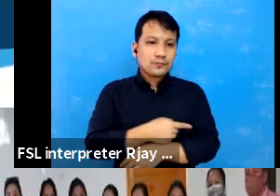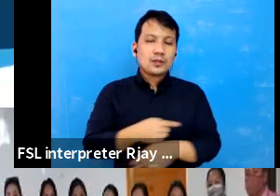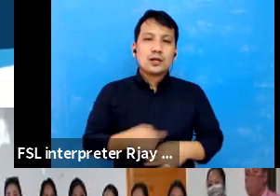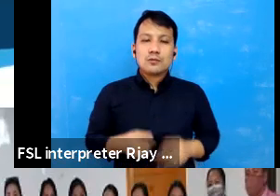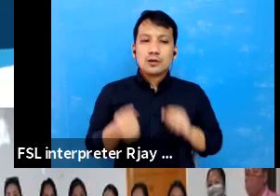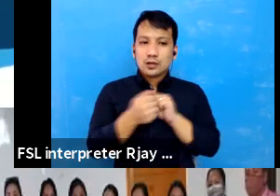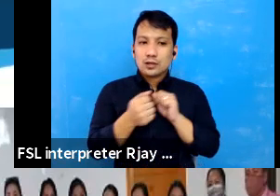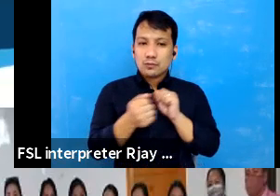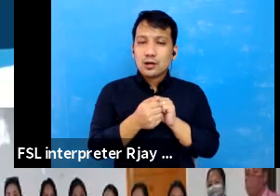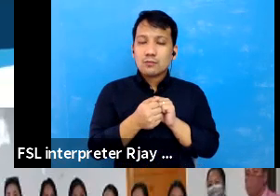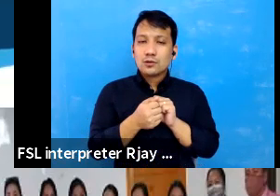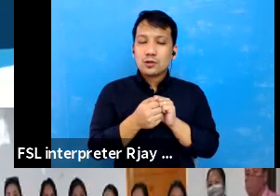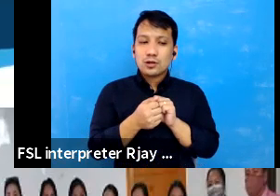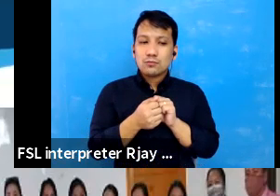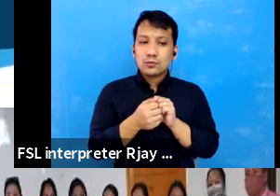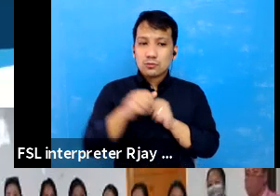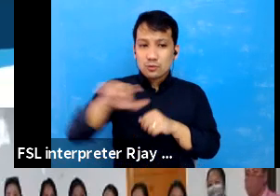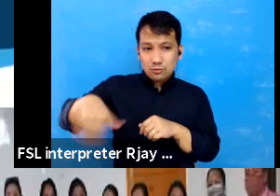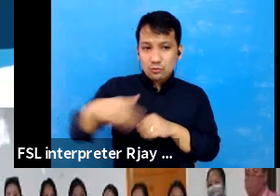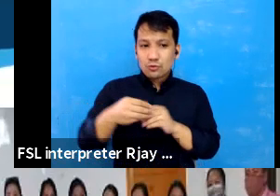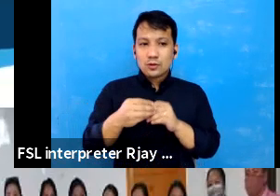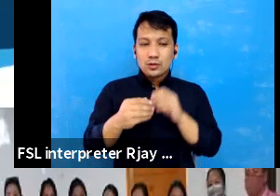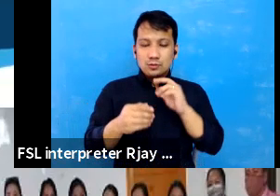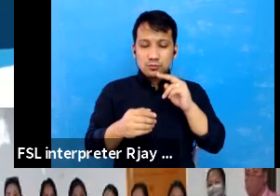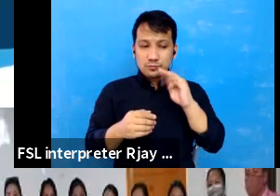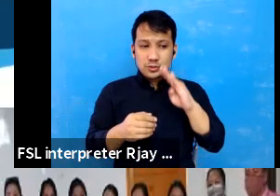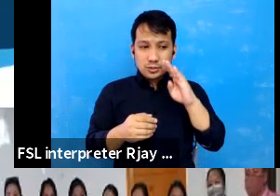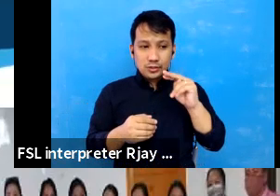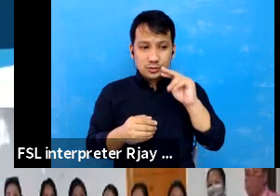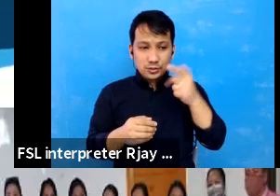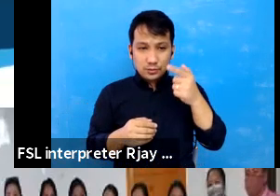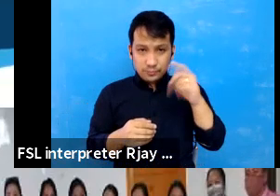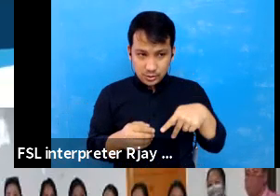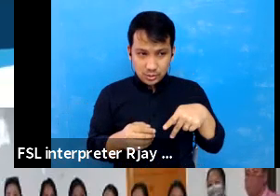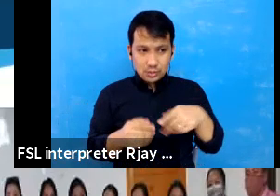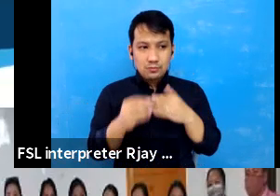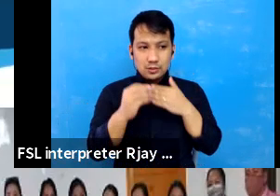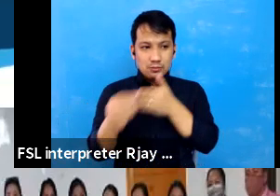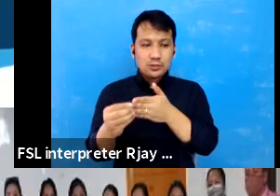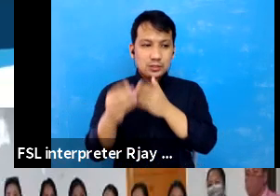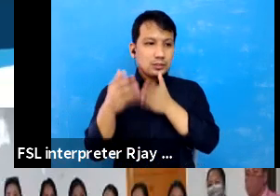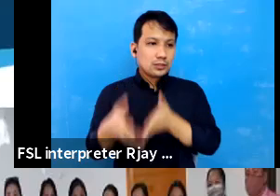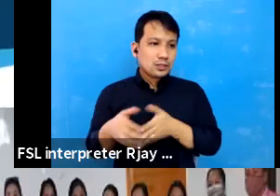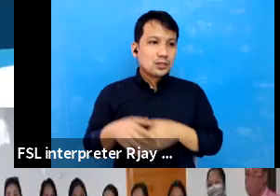Isama rin namin sila sa BNGP bilang isang authentic leader na ako sa